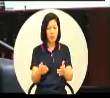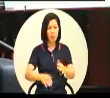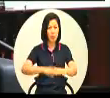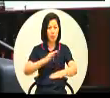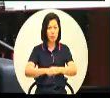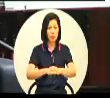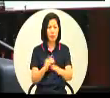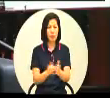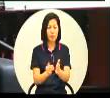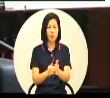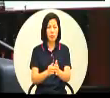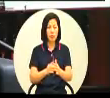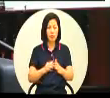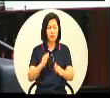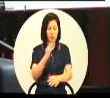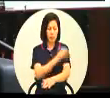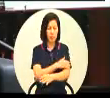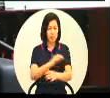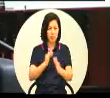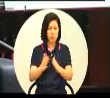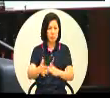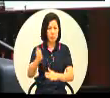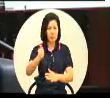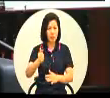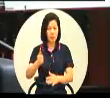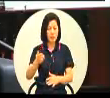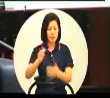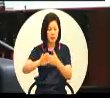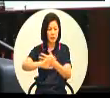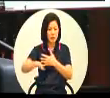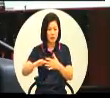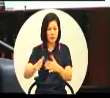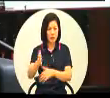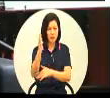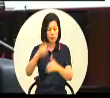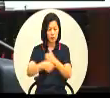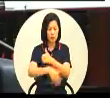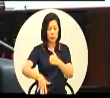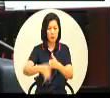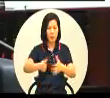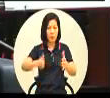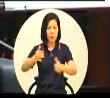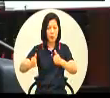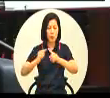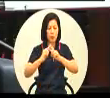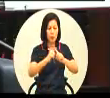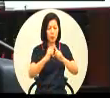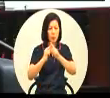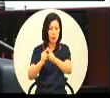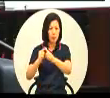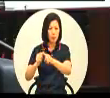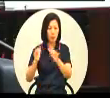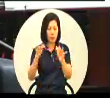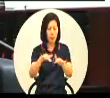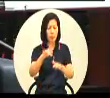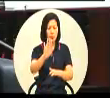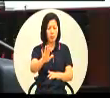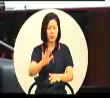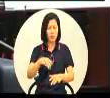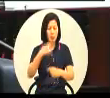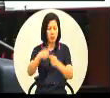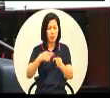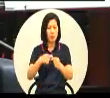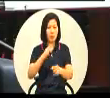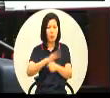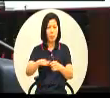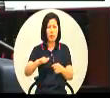候，陈市长还有包括还有其他局处单位的首长也都有莅临现场，但是看到一天的时间而已，按看这